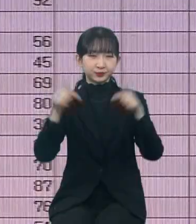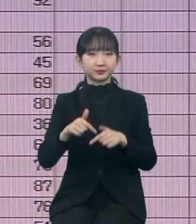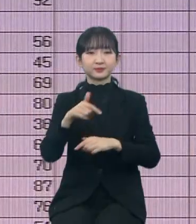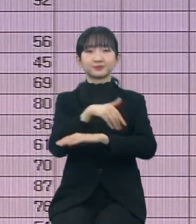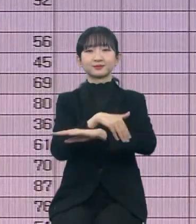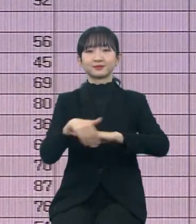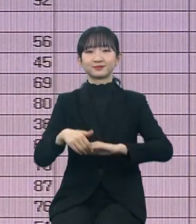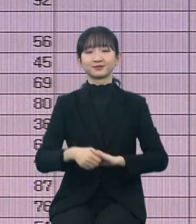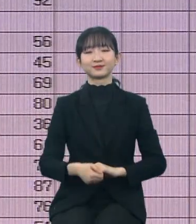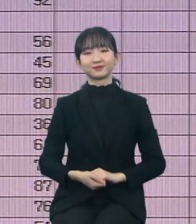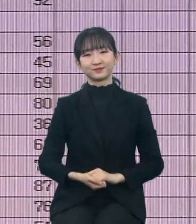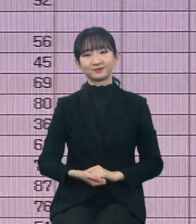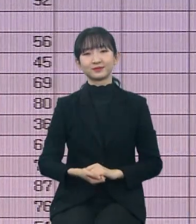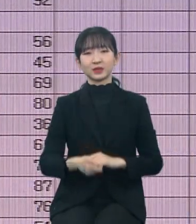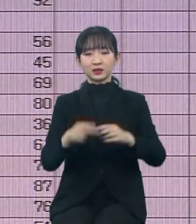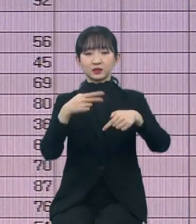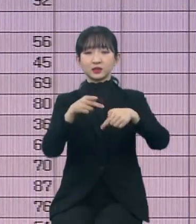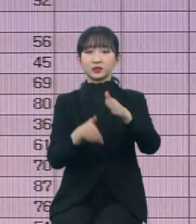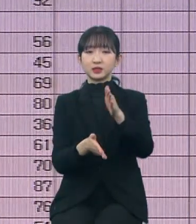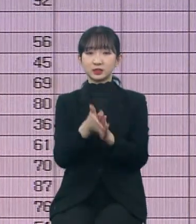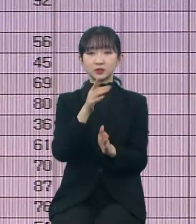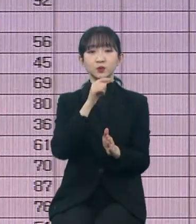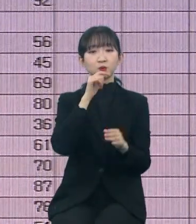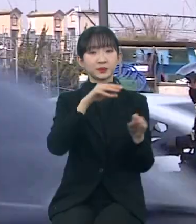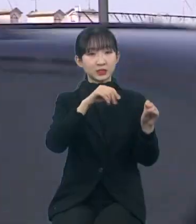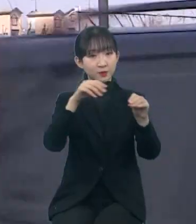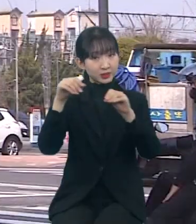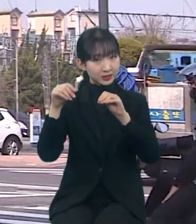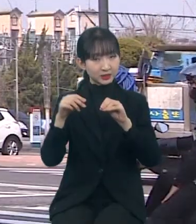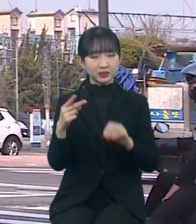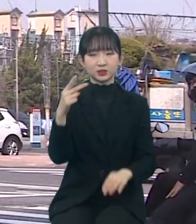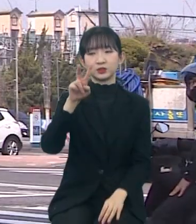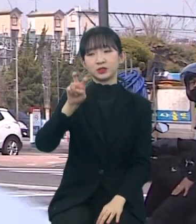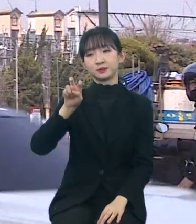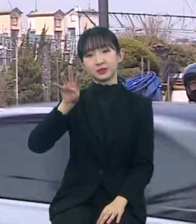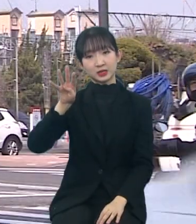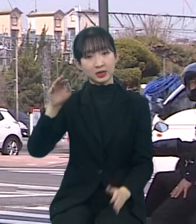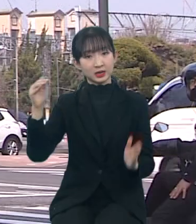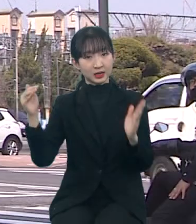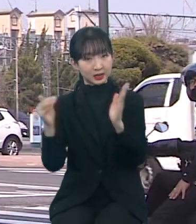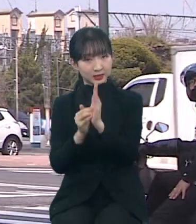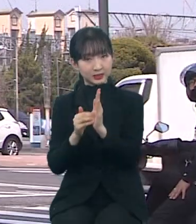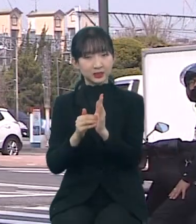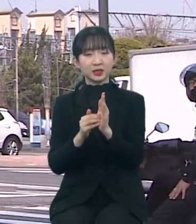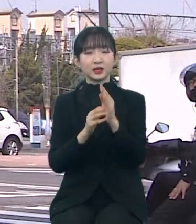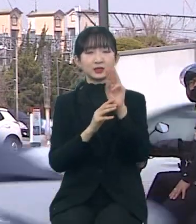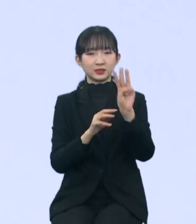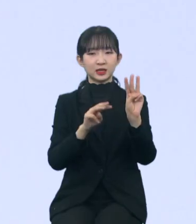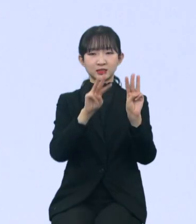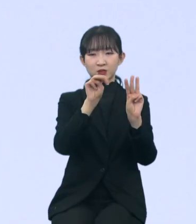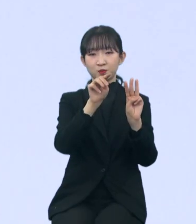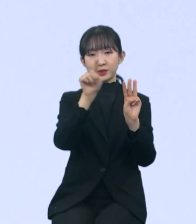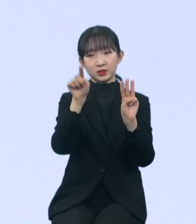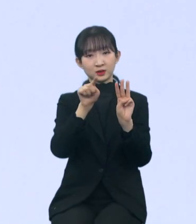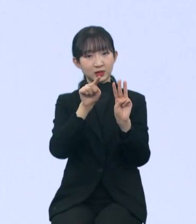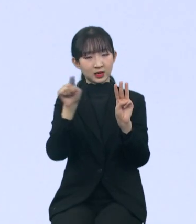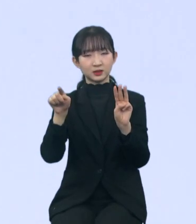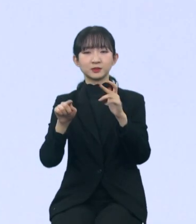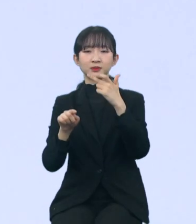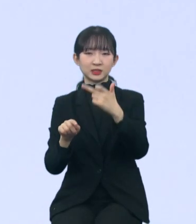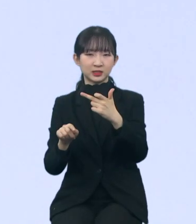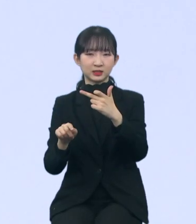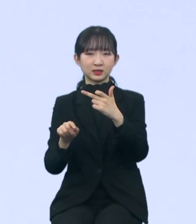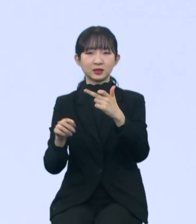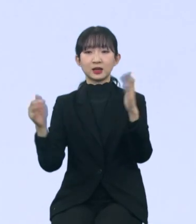계획입니다. 인천시는 초미세먼지 농도를 2024년까지 세제곱미터당 17마이크로그램,